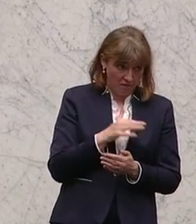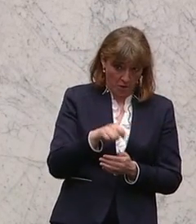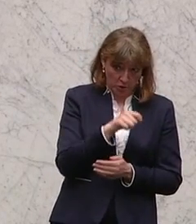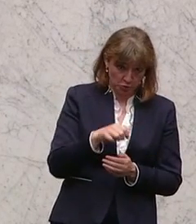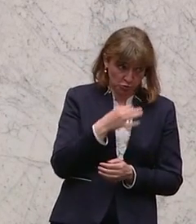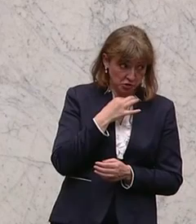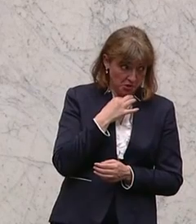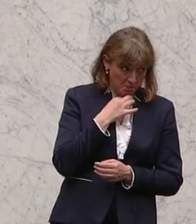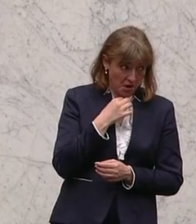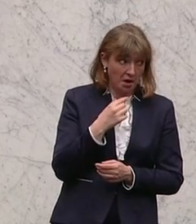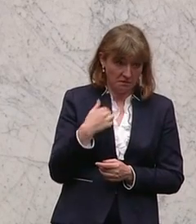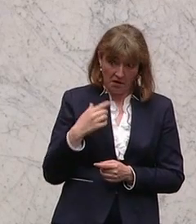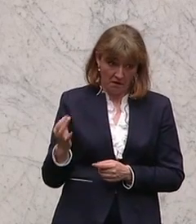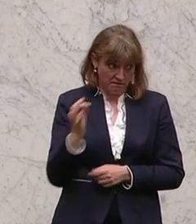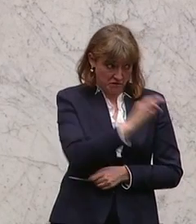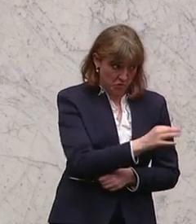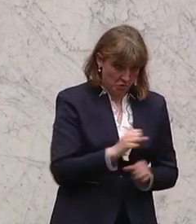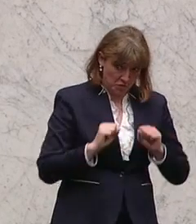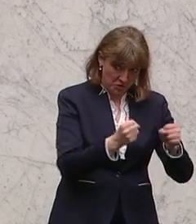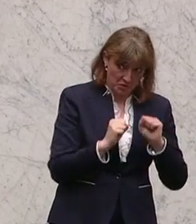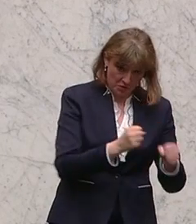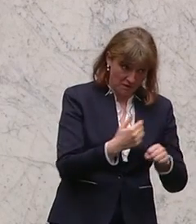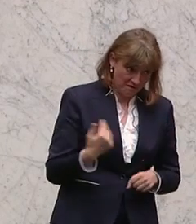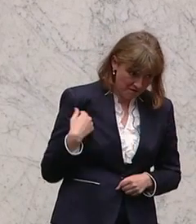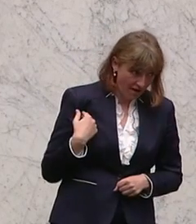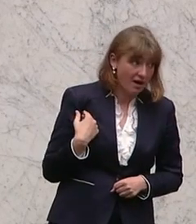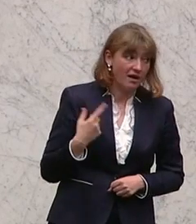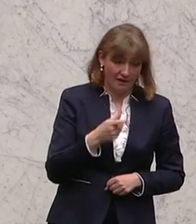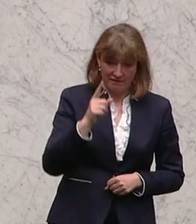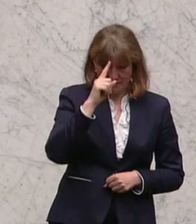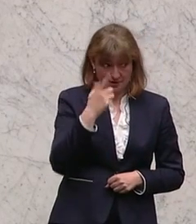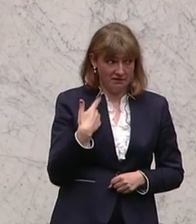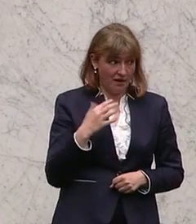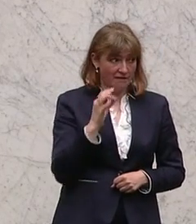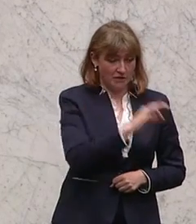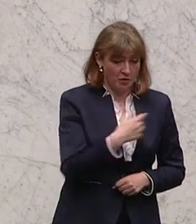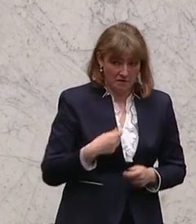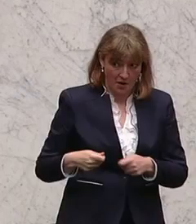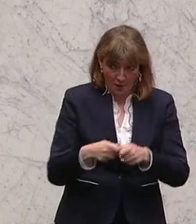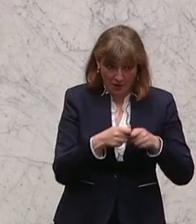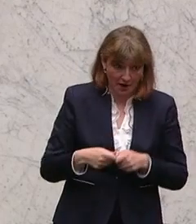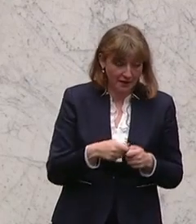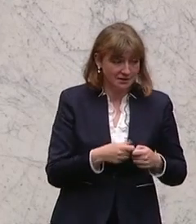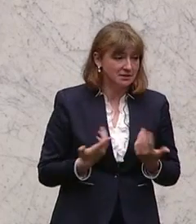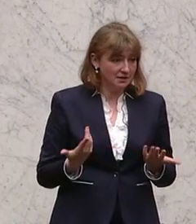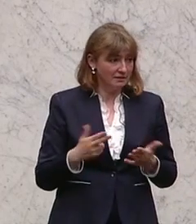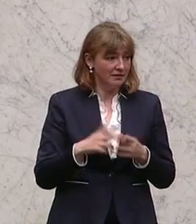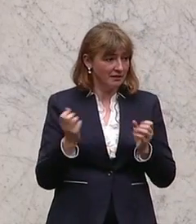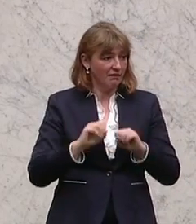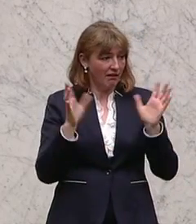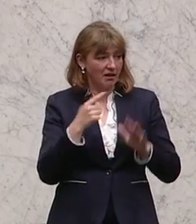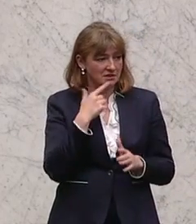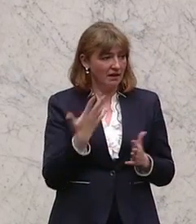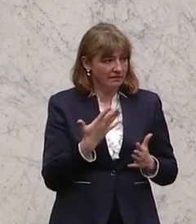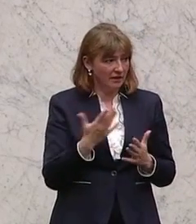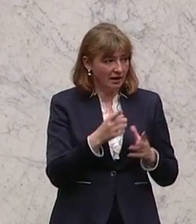so engagiert für Sie gekämpft hat. Weil, wie wir wissen, hat er das ja für Sie organisiert, um einmal klarzulegen, wie